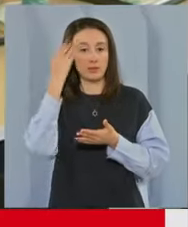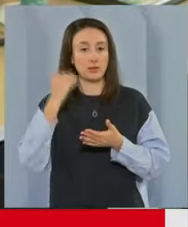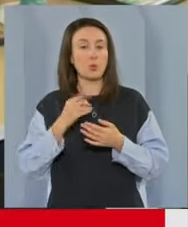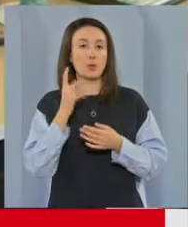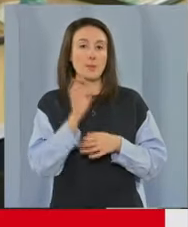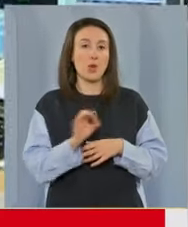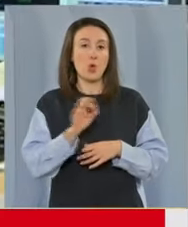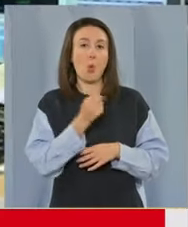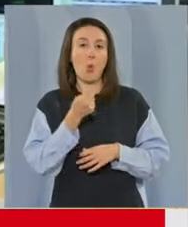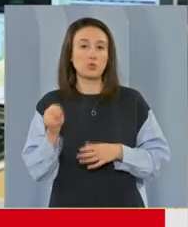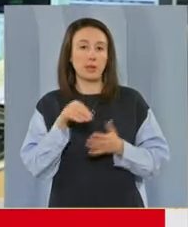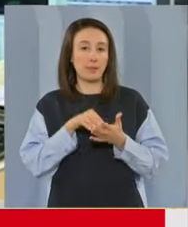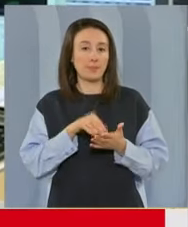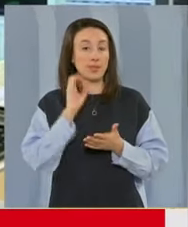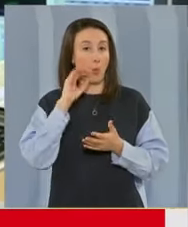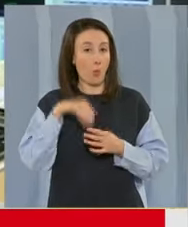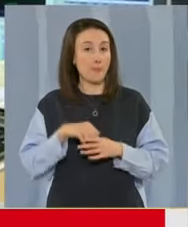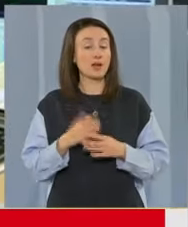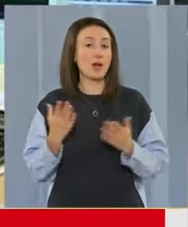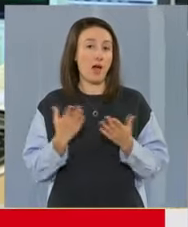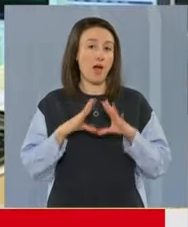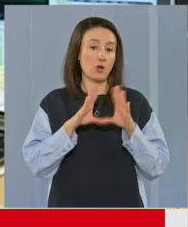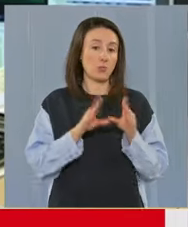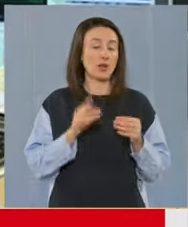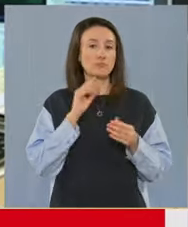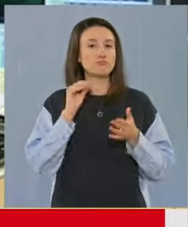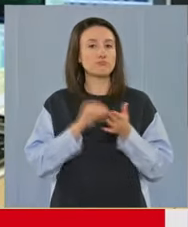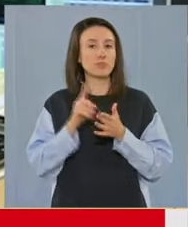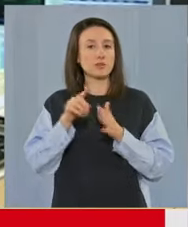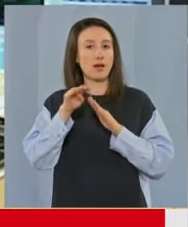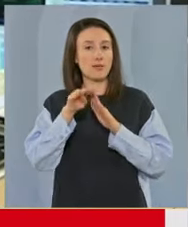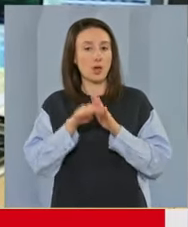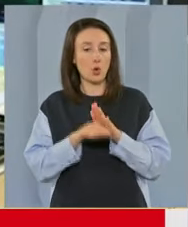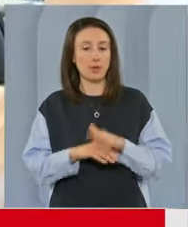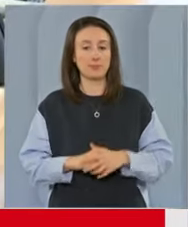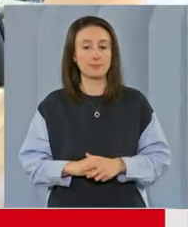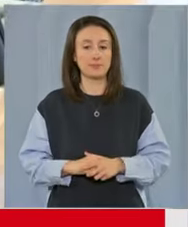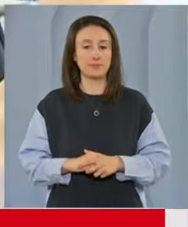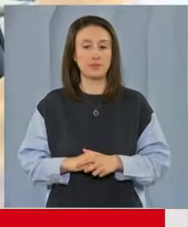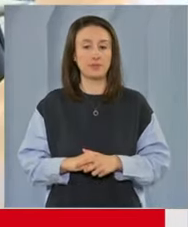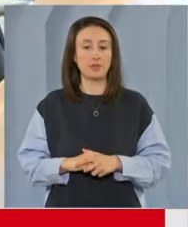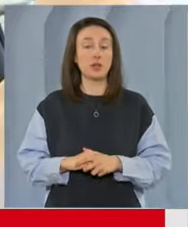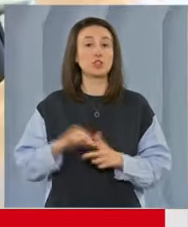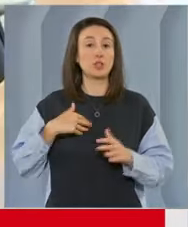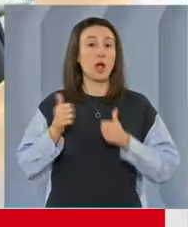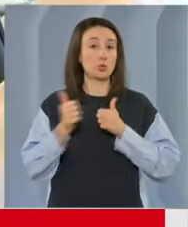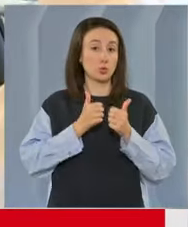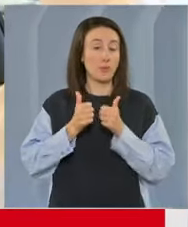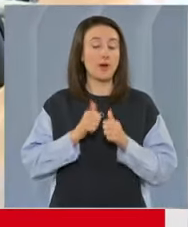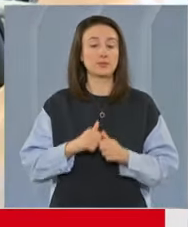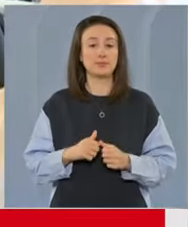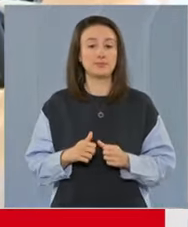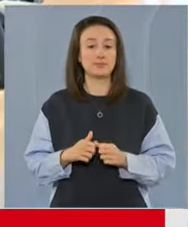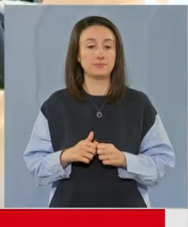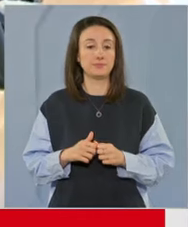peste 1.800.000 de oameni în România care se încadrează în această categorie și automat